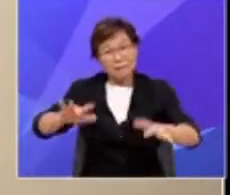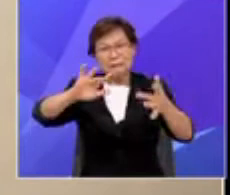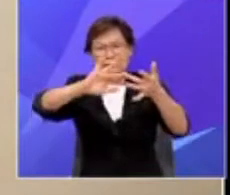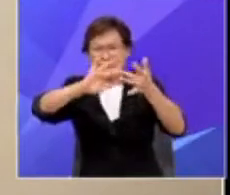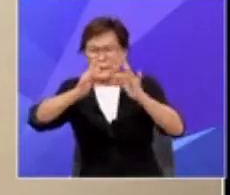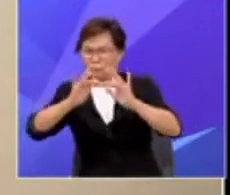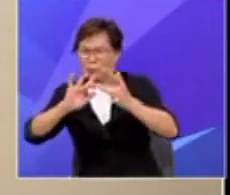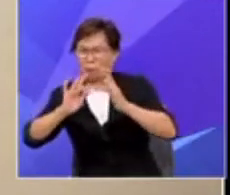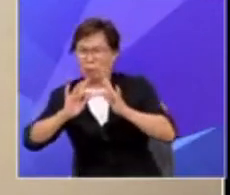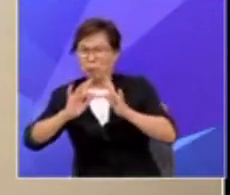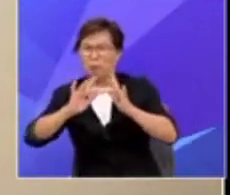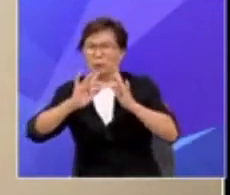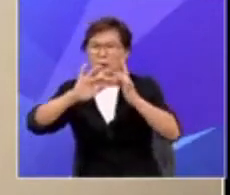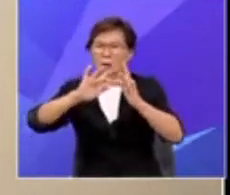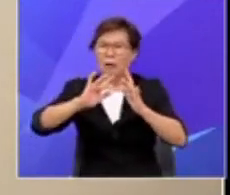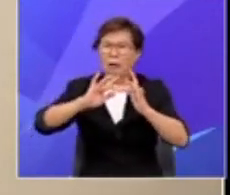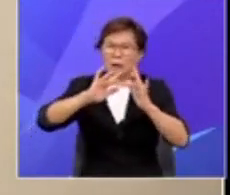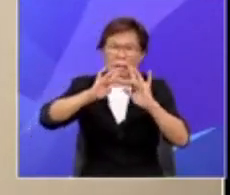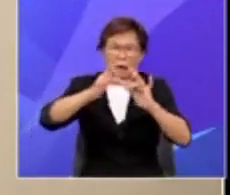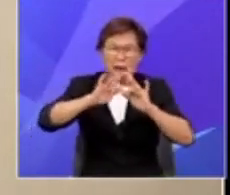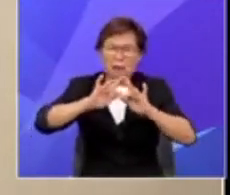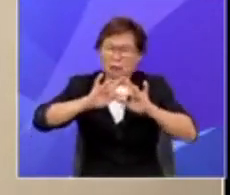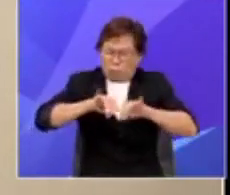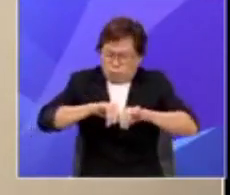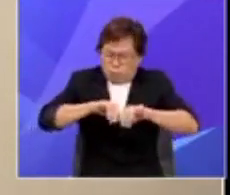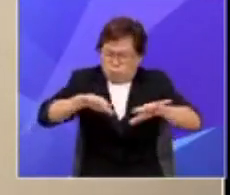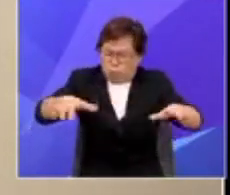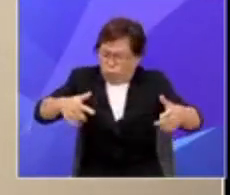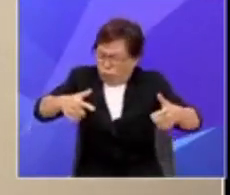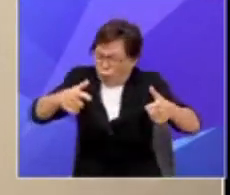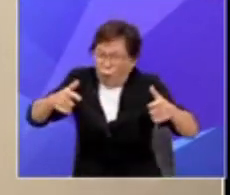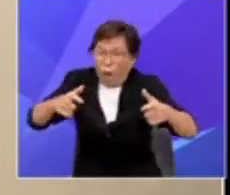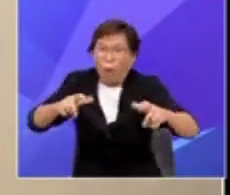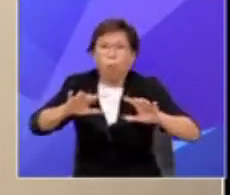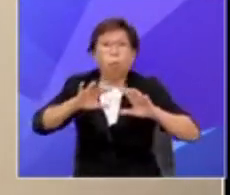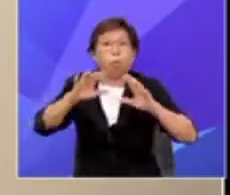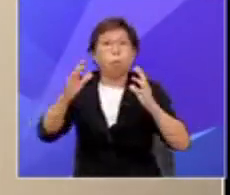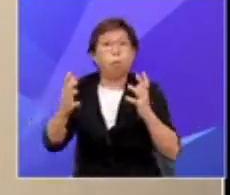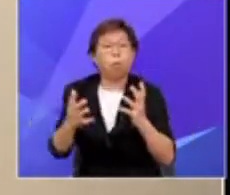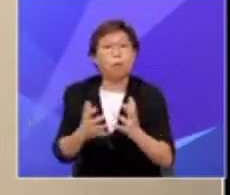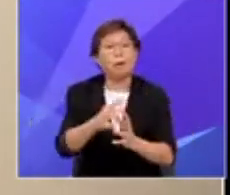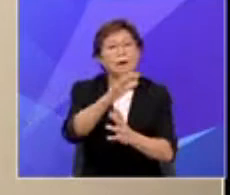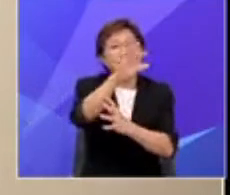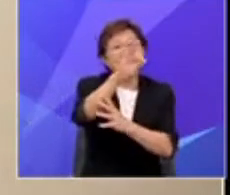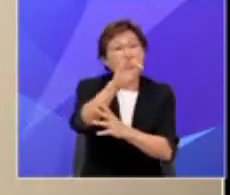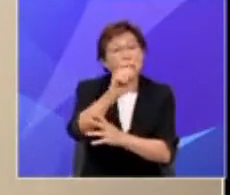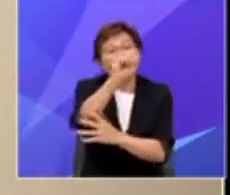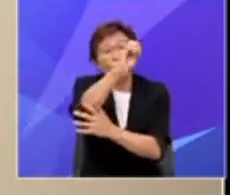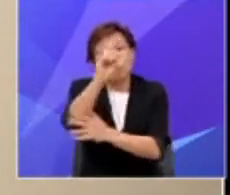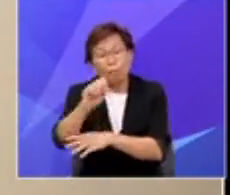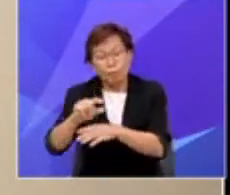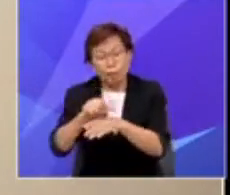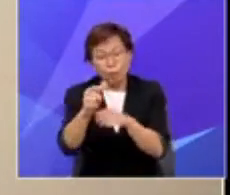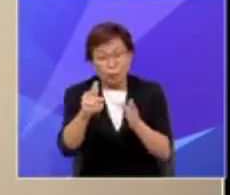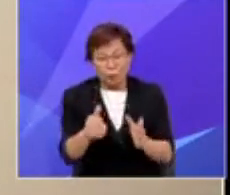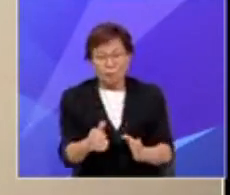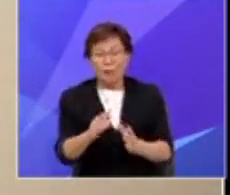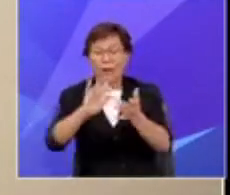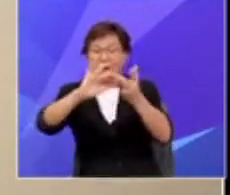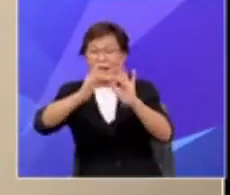internet yang berkembang dengan paling cepat sekali di dunia lebih daripada 90 peratus pengguna